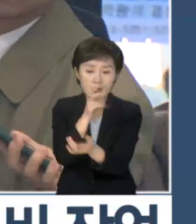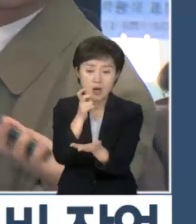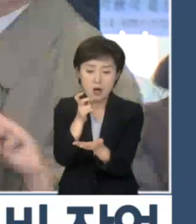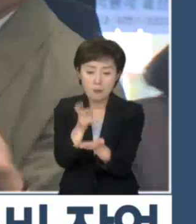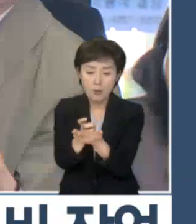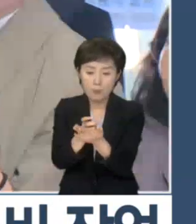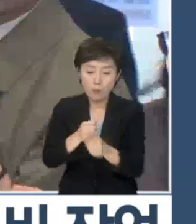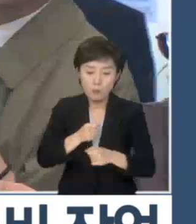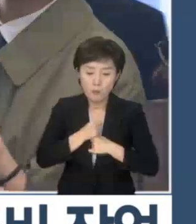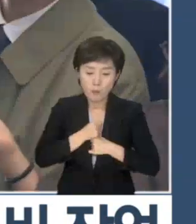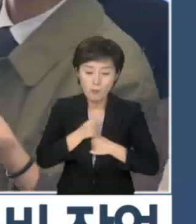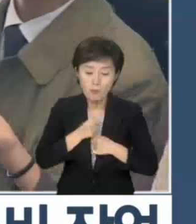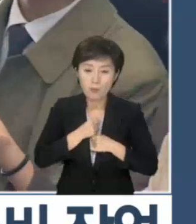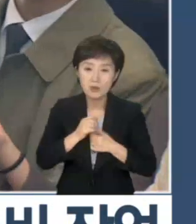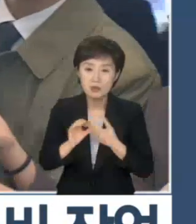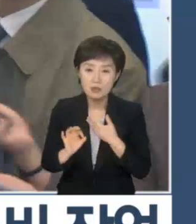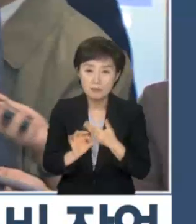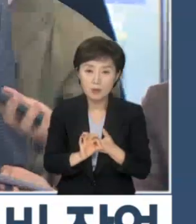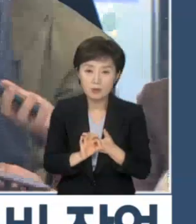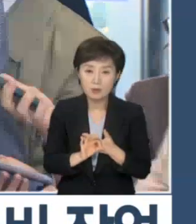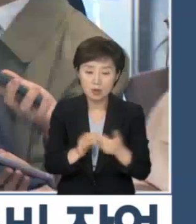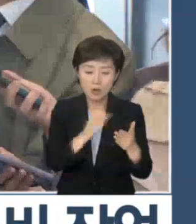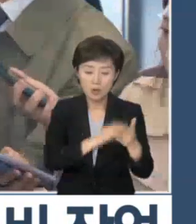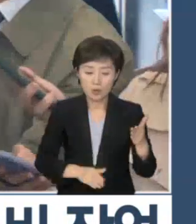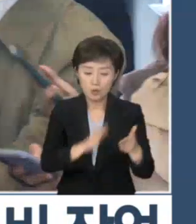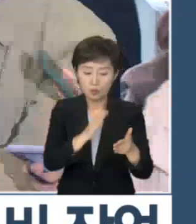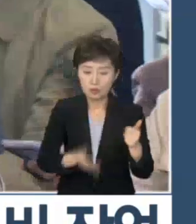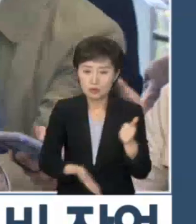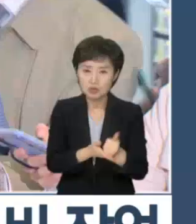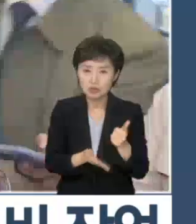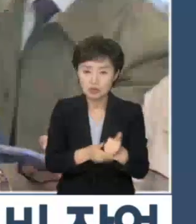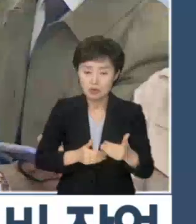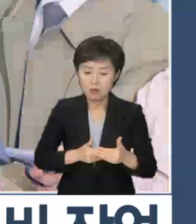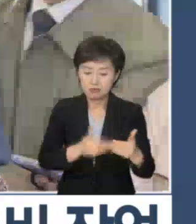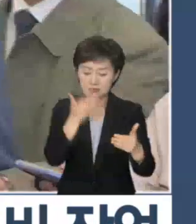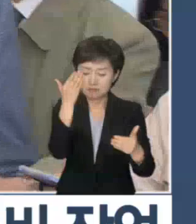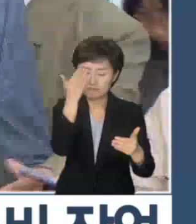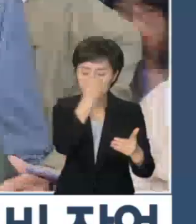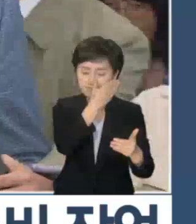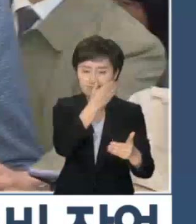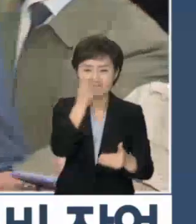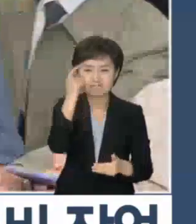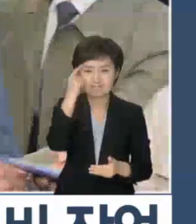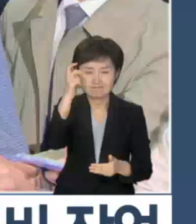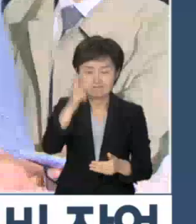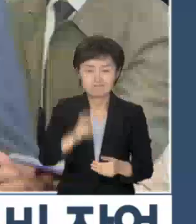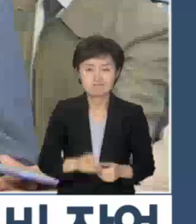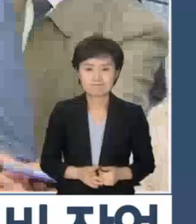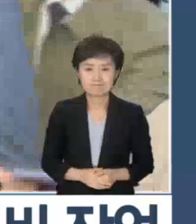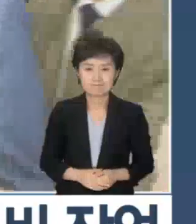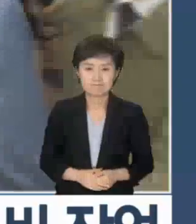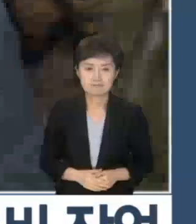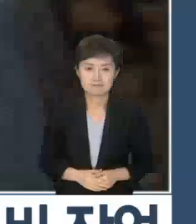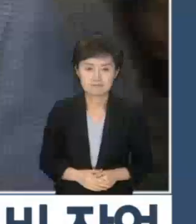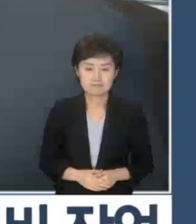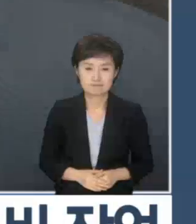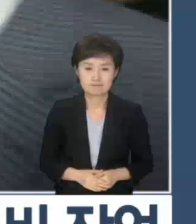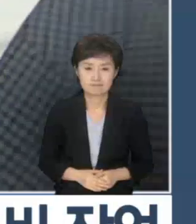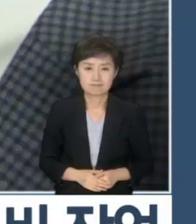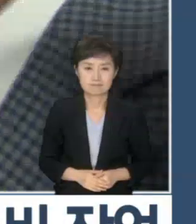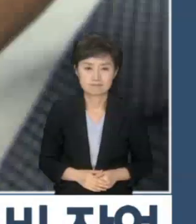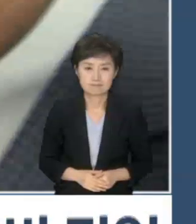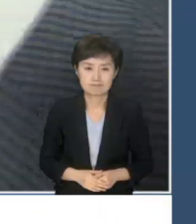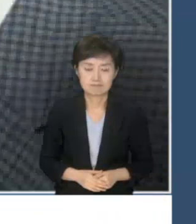된다 그러면은 좀 더 디테일하게 강화를 해서 실행을 한다 그러면은 상당한 효과가 있을 것 같고 그런